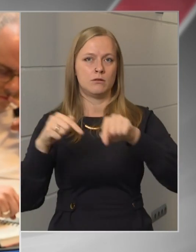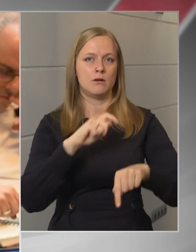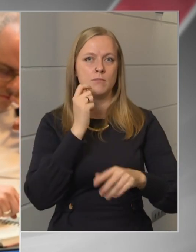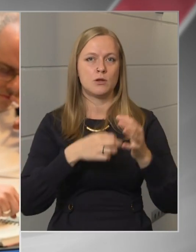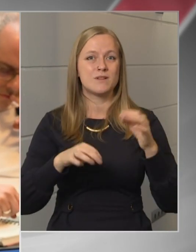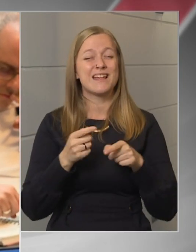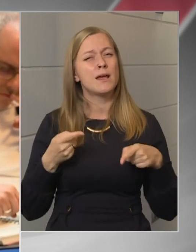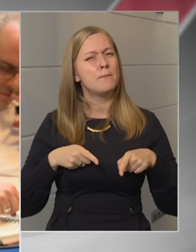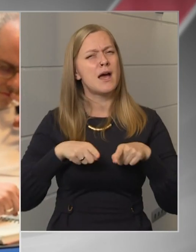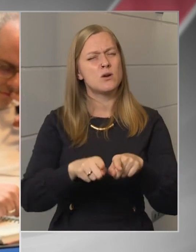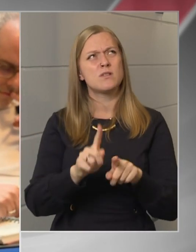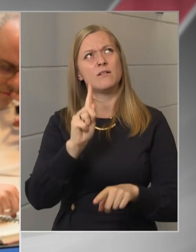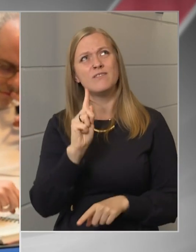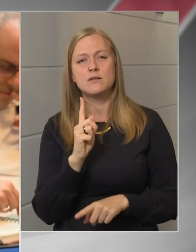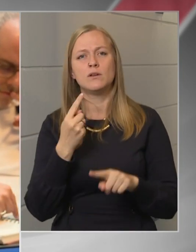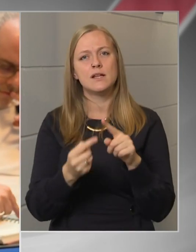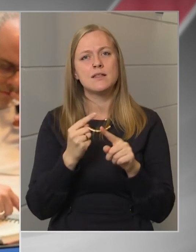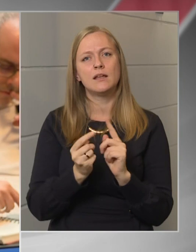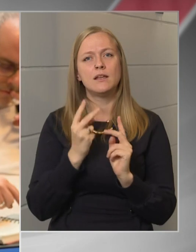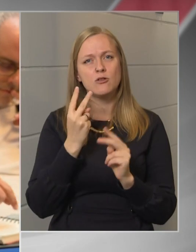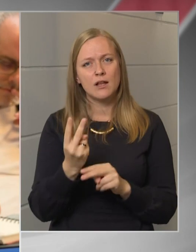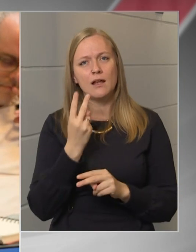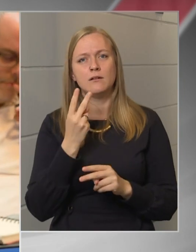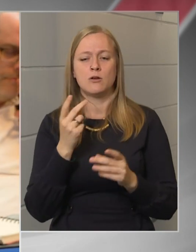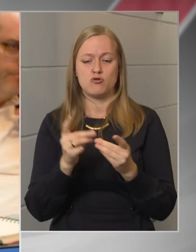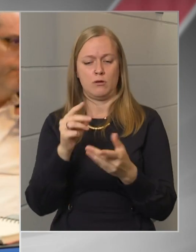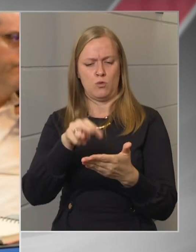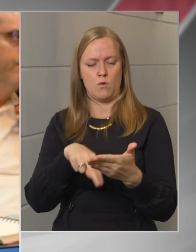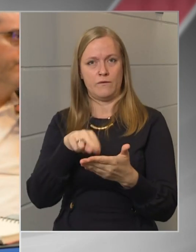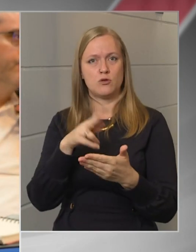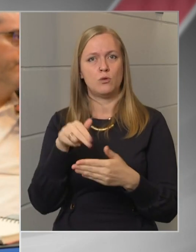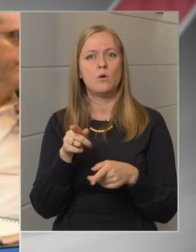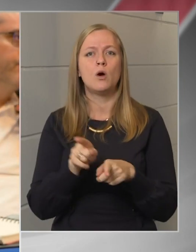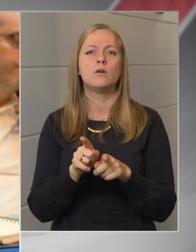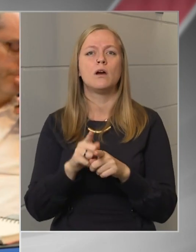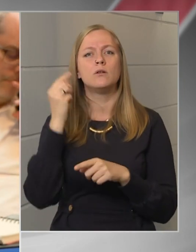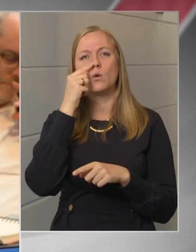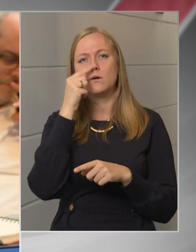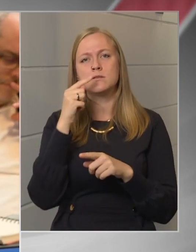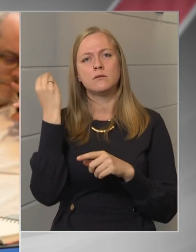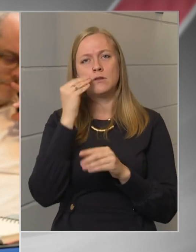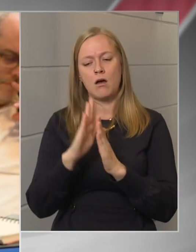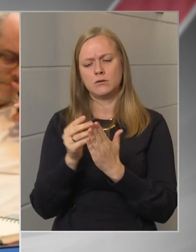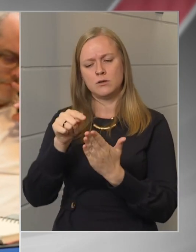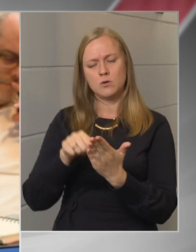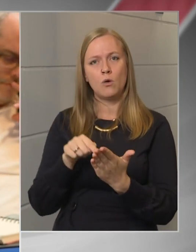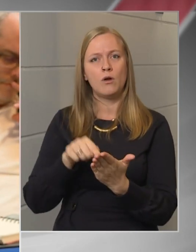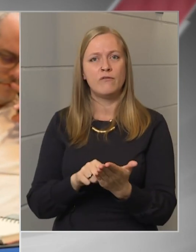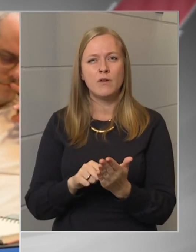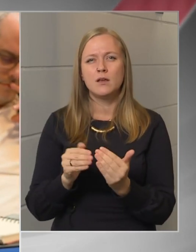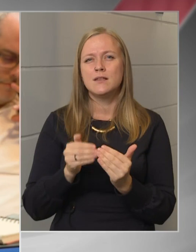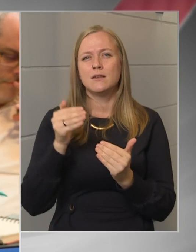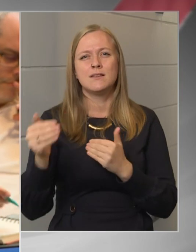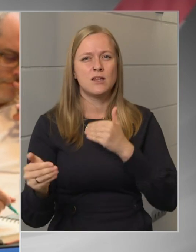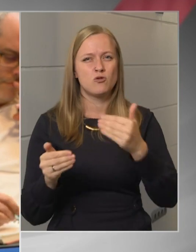Ezzel párhuzamosan viszont részletesen lehetette a magyar sajtóban olvasni arról az orosz tankönyvről, amely szerint radikálisok és részben